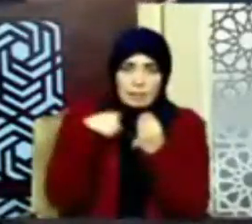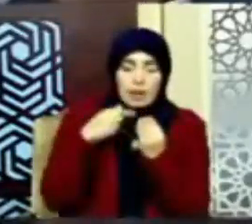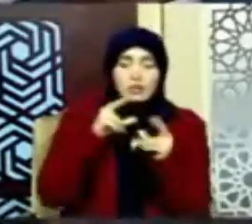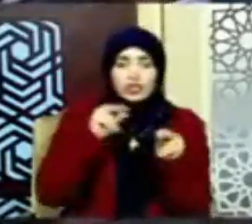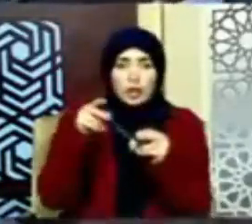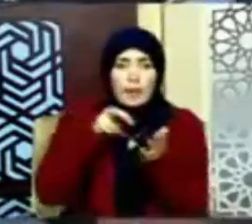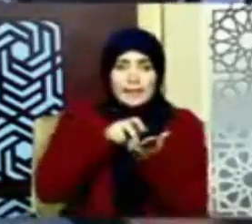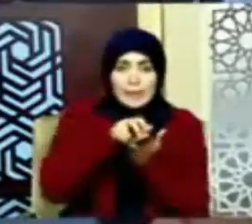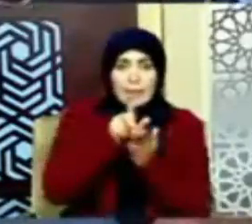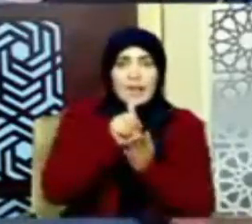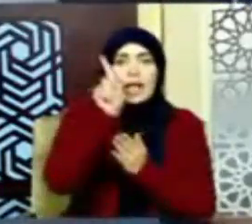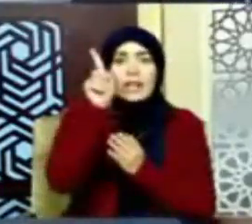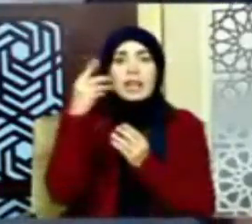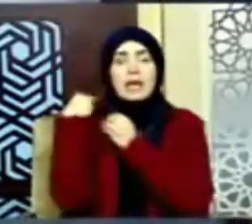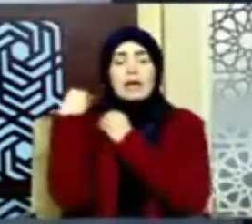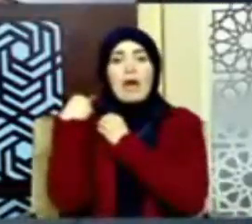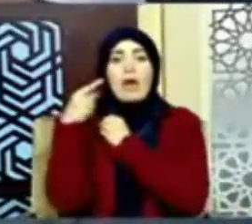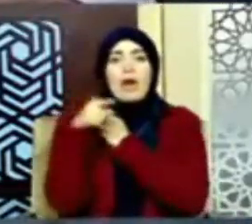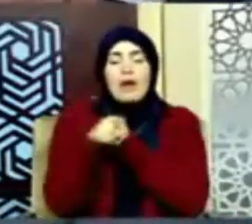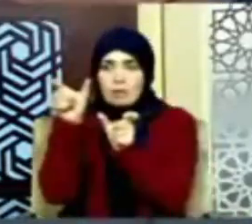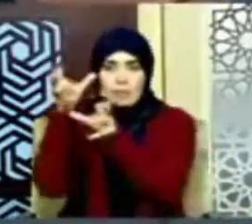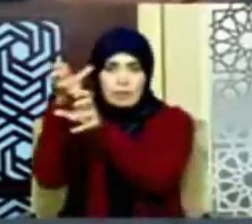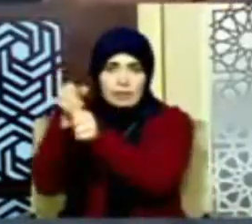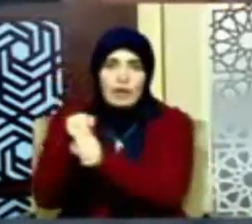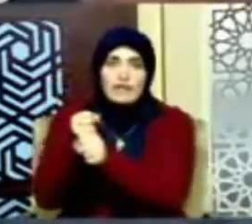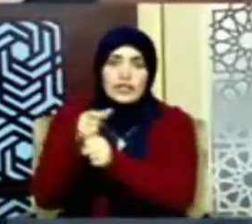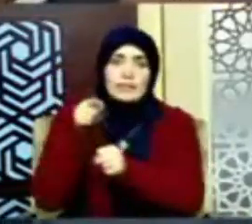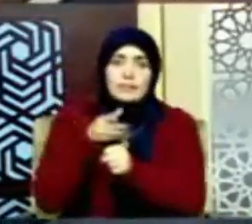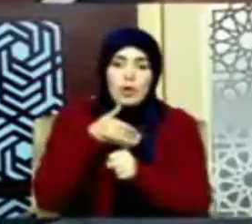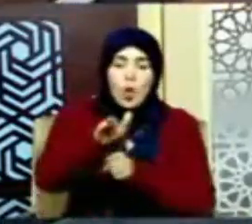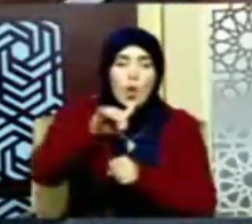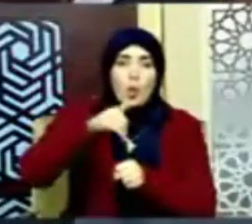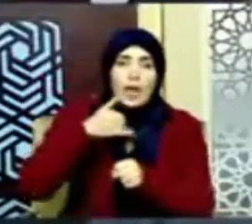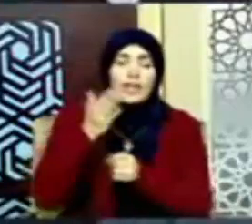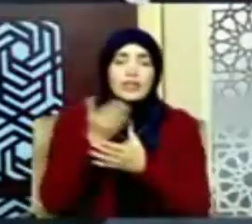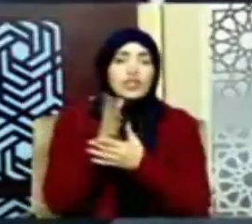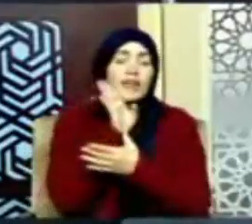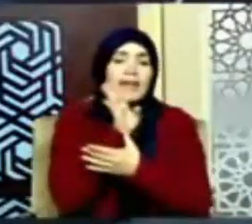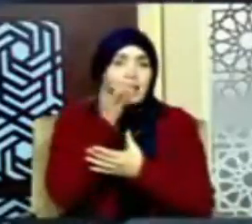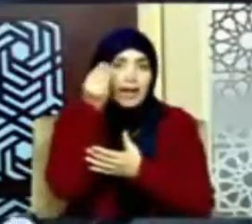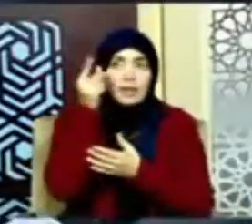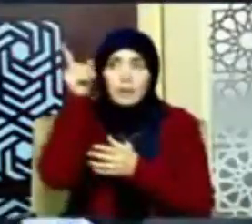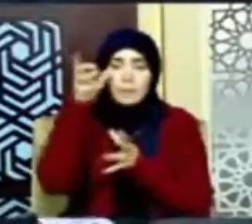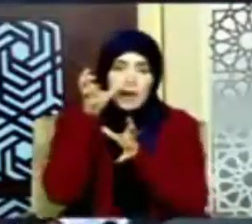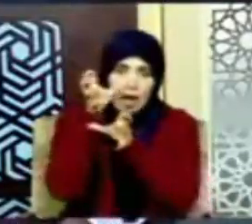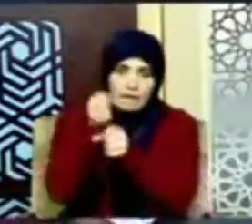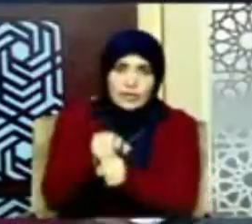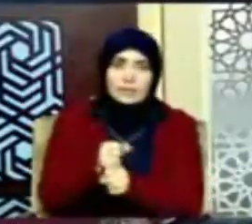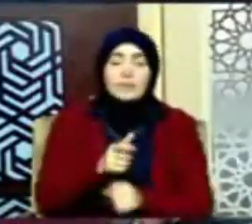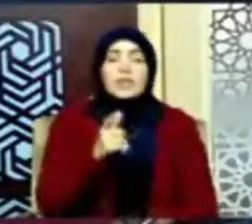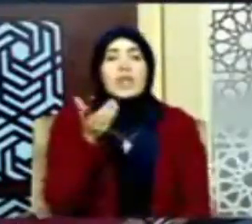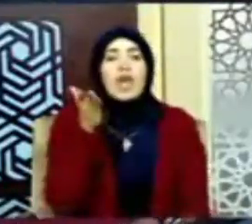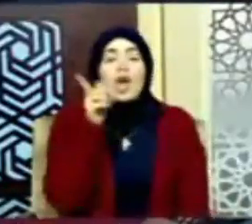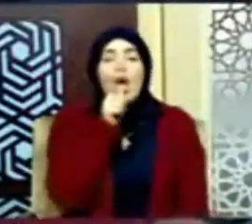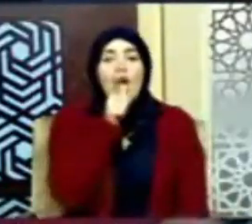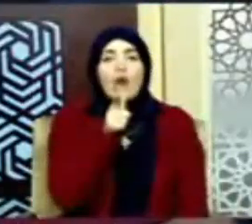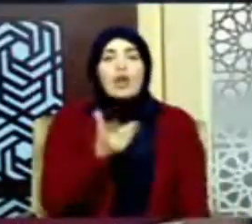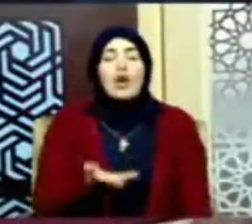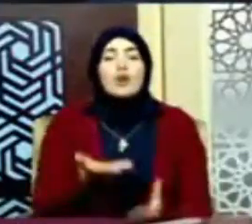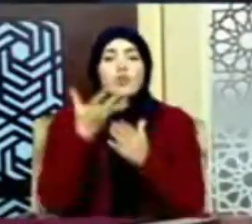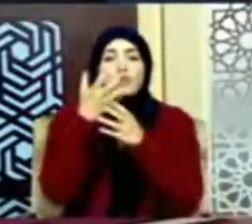على تعليم أبنائك إذا كنت كما قال سيدنا رسول الله صلى الله عليه وسلم